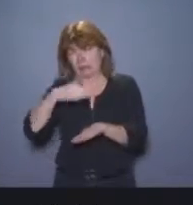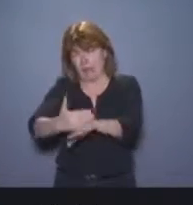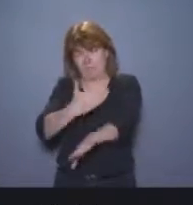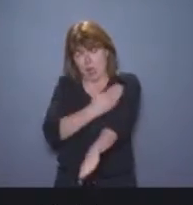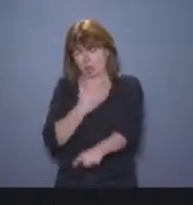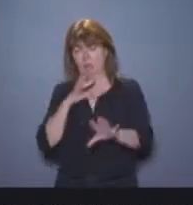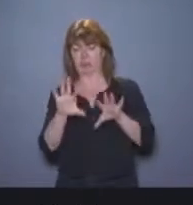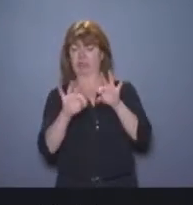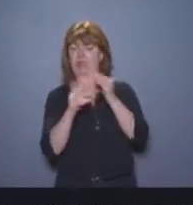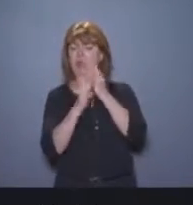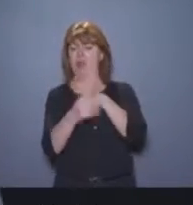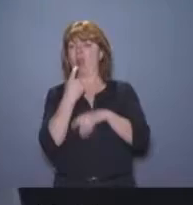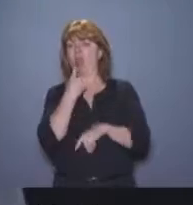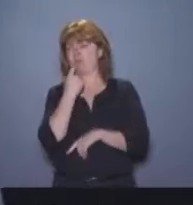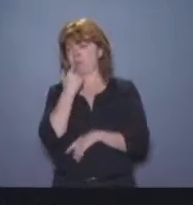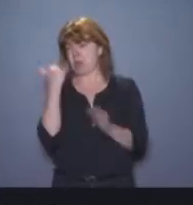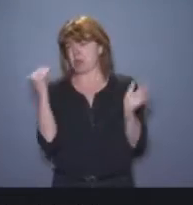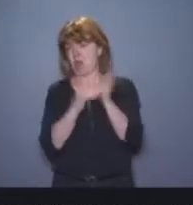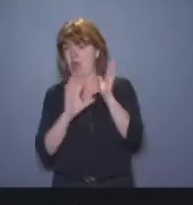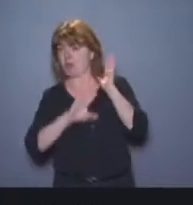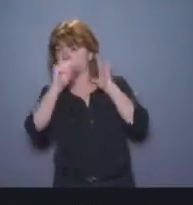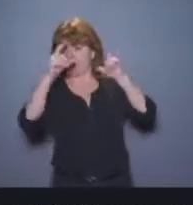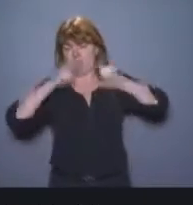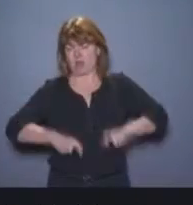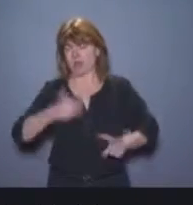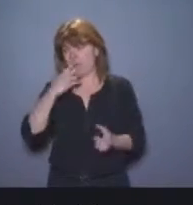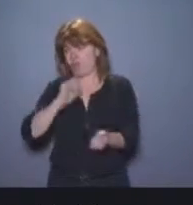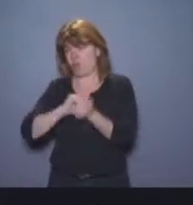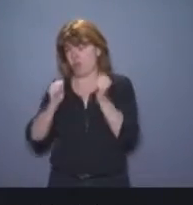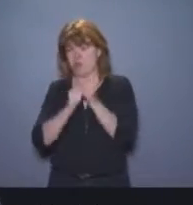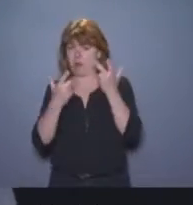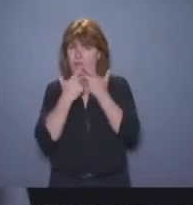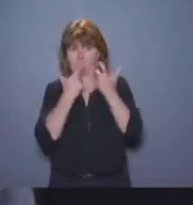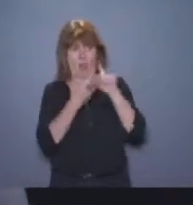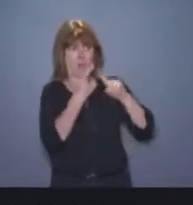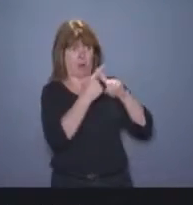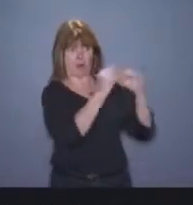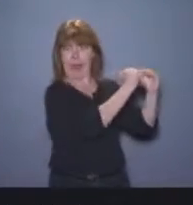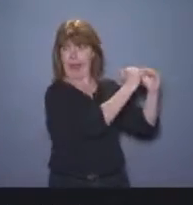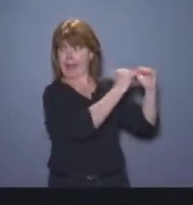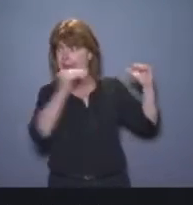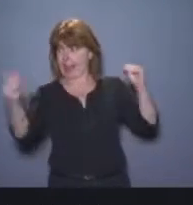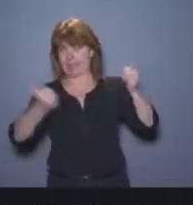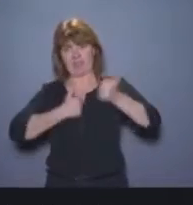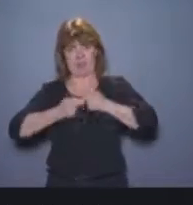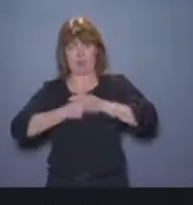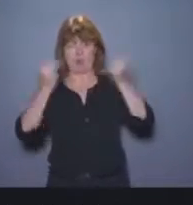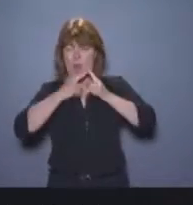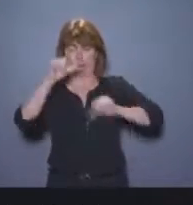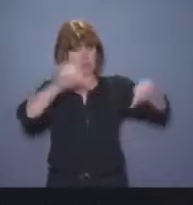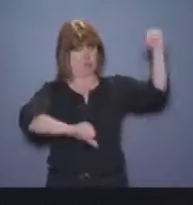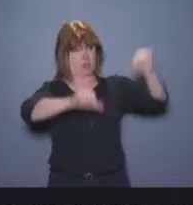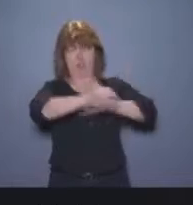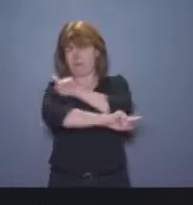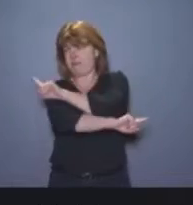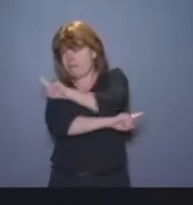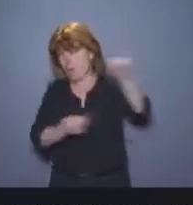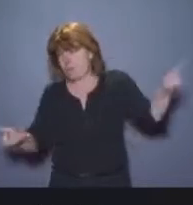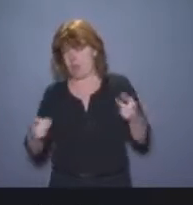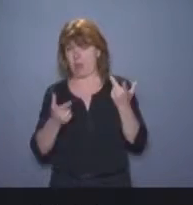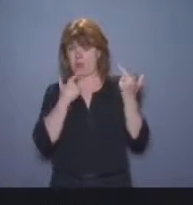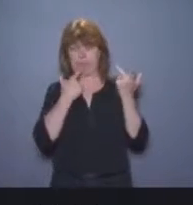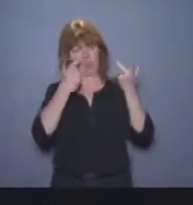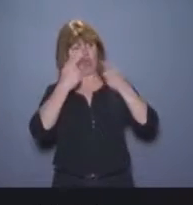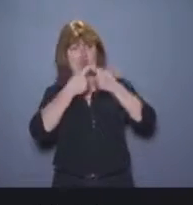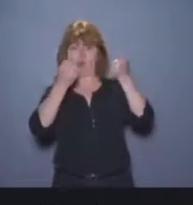Et pour aller au lycée ensuite, il y aura un tri de fait. Je connais trop la musique, je sais comment vous faites, comment vous transformez ce qui